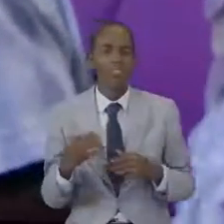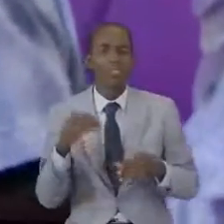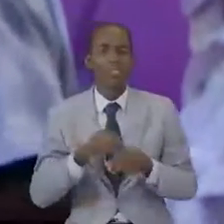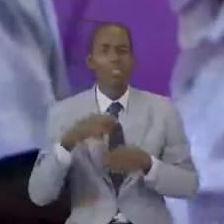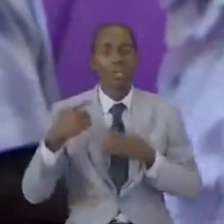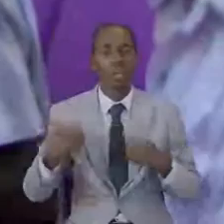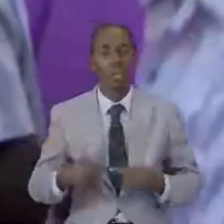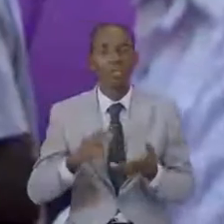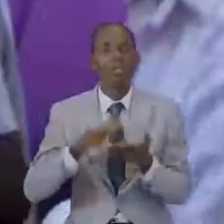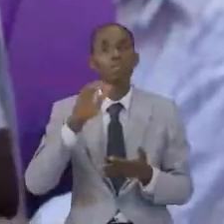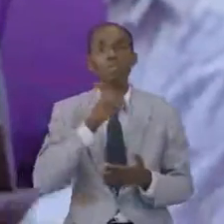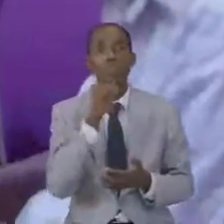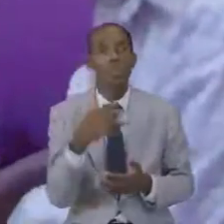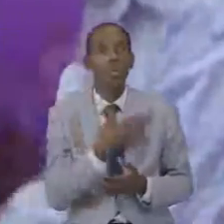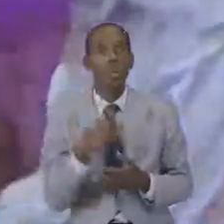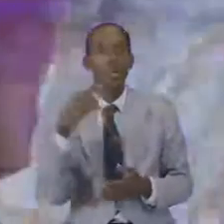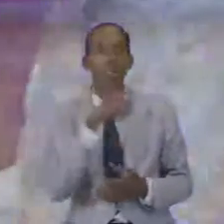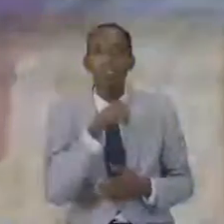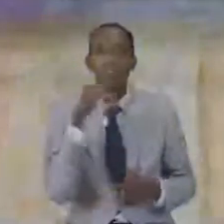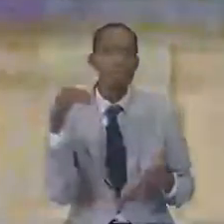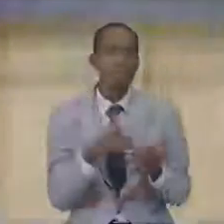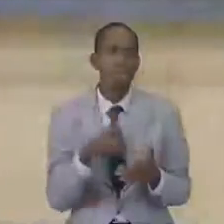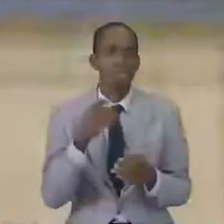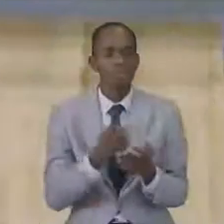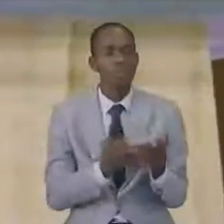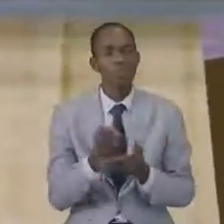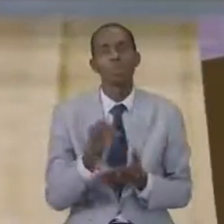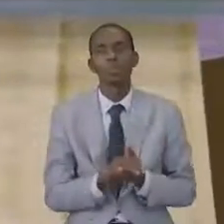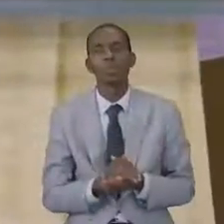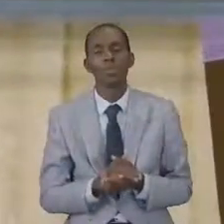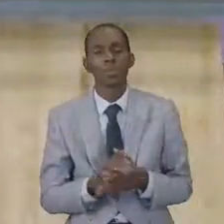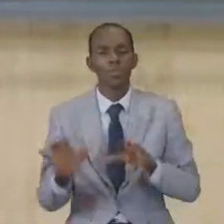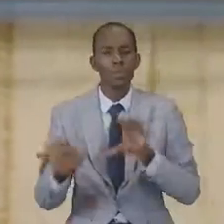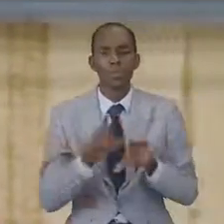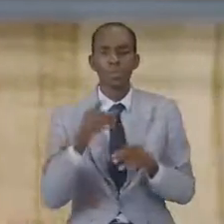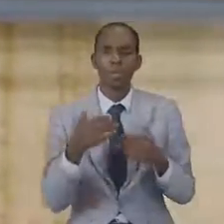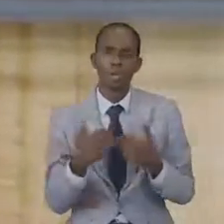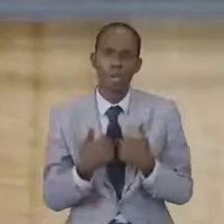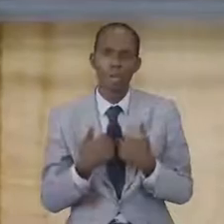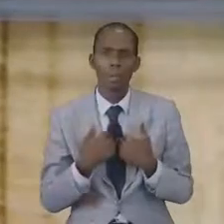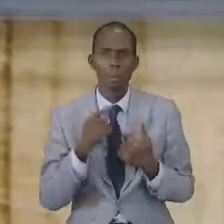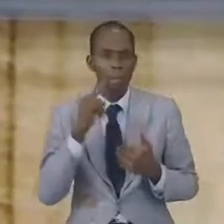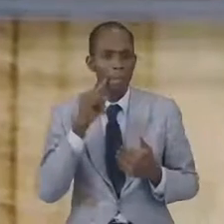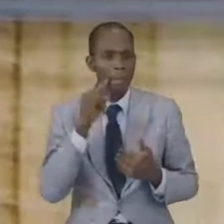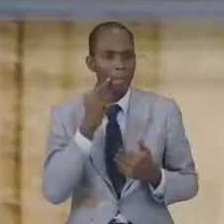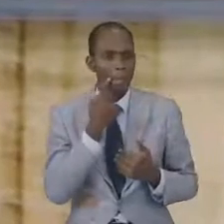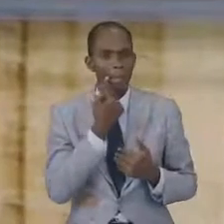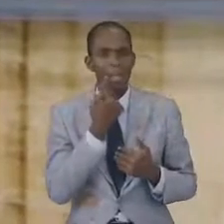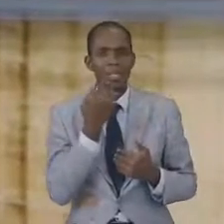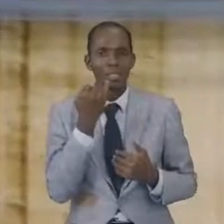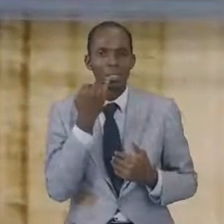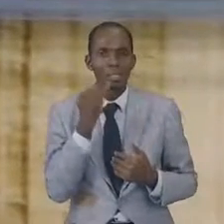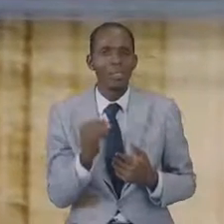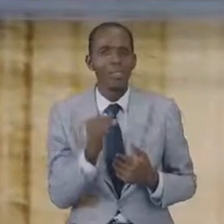mais si vous avez dans votre cœur un zèle amène un esprit de dispute nouveau glorifiez pas est-ce que vous